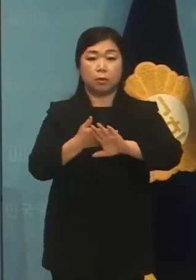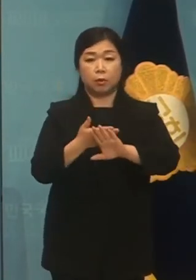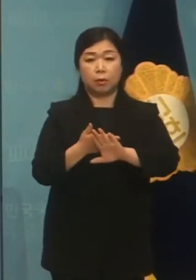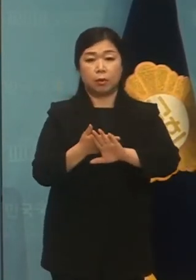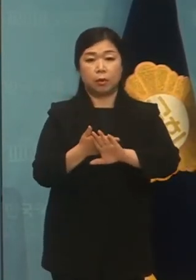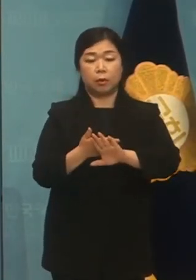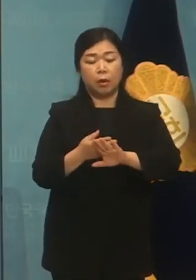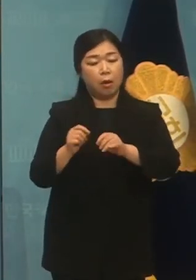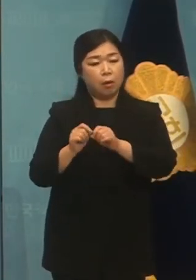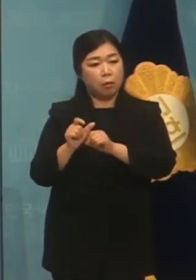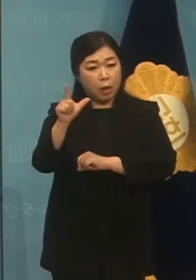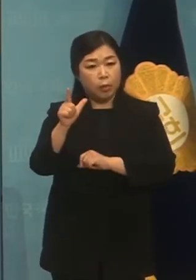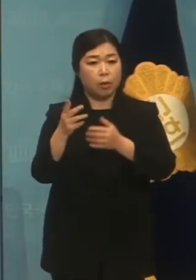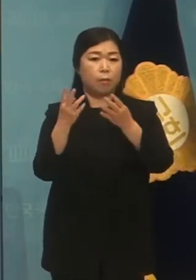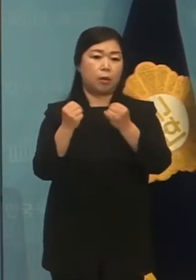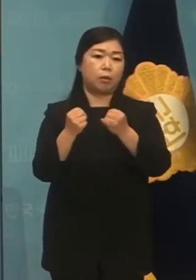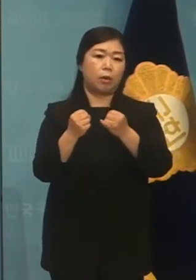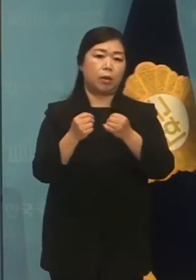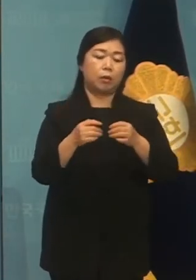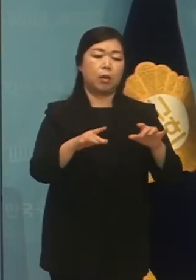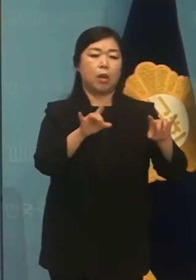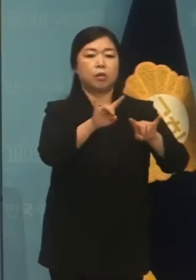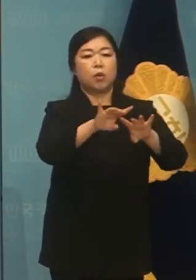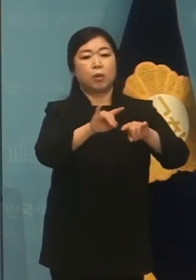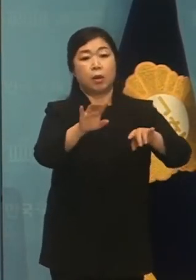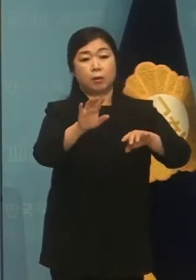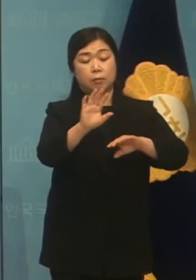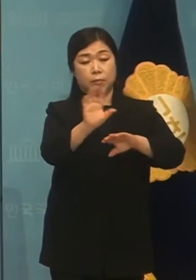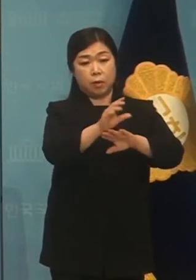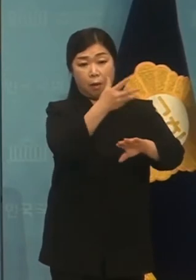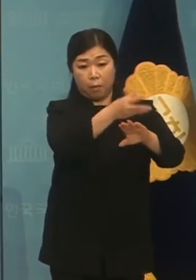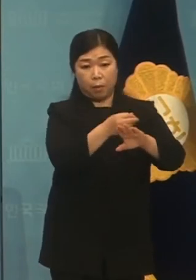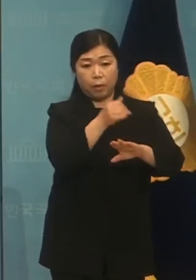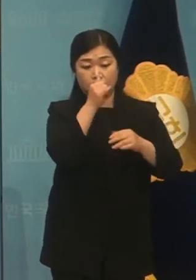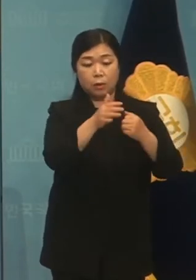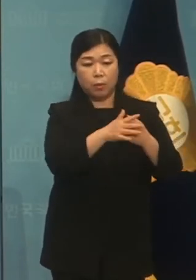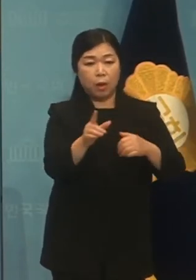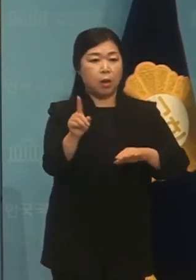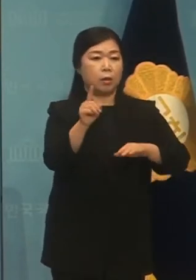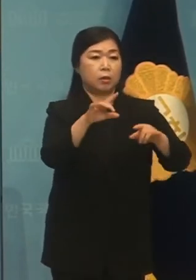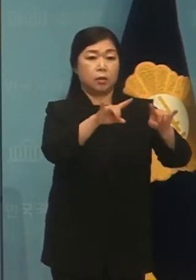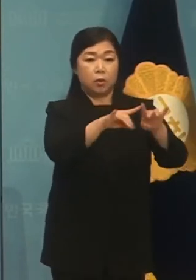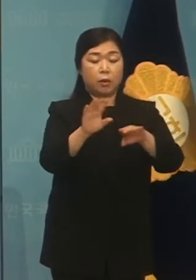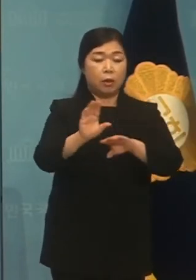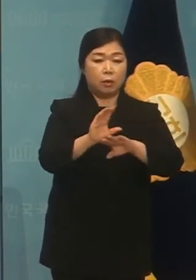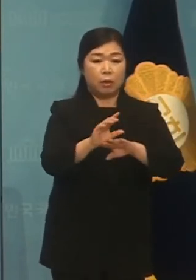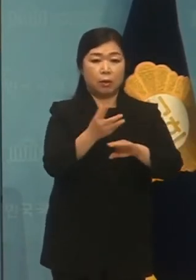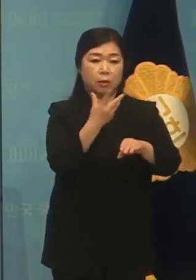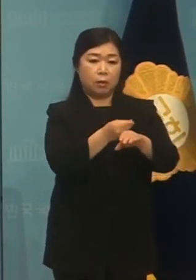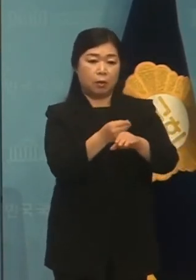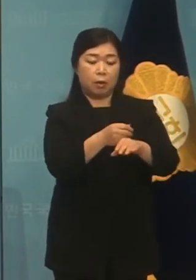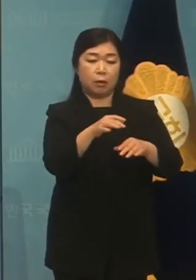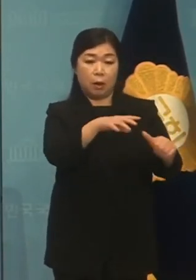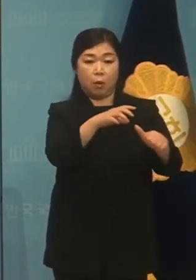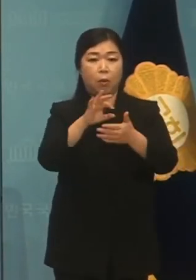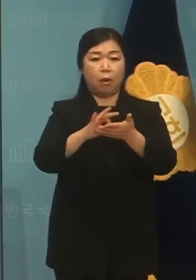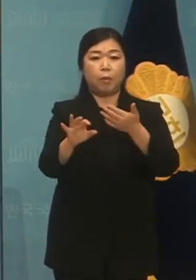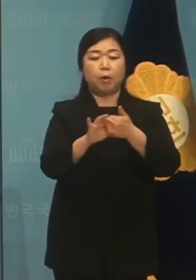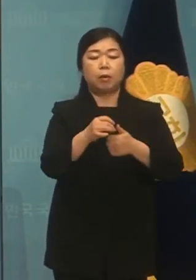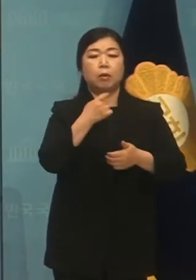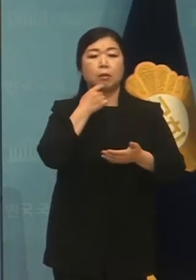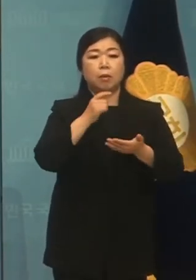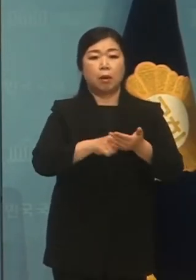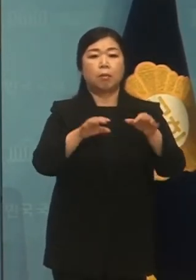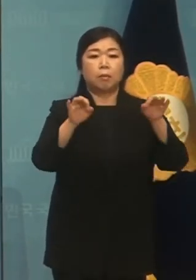달리 상당히 많은 부분이 전산 처리되어 있기 때문에 이 DB를 이용하면 굉장히 손쉽게 할 수 있다.